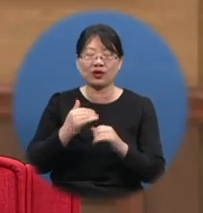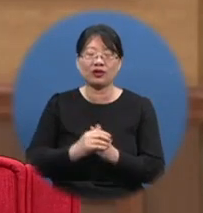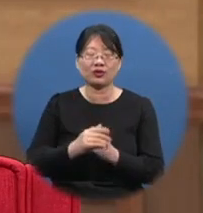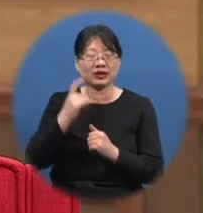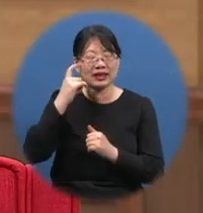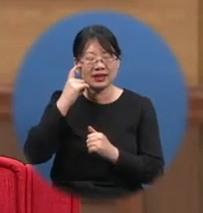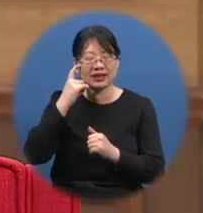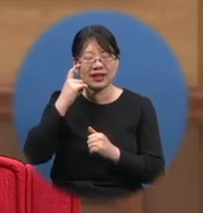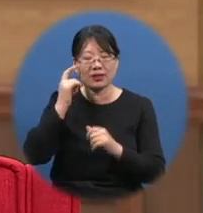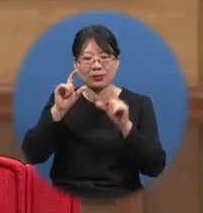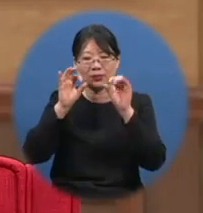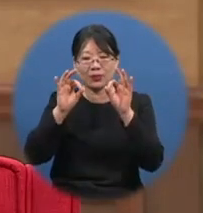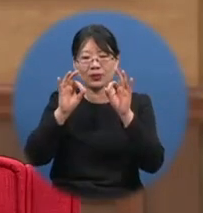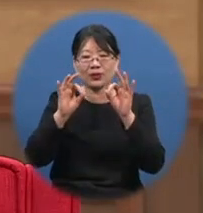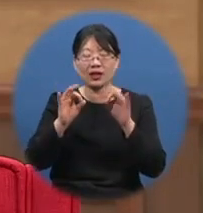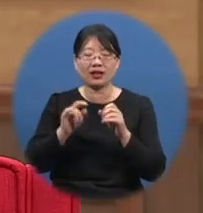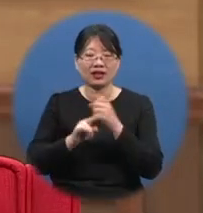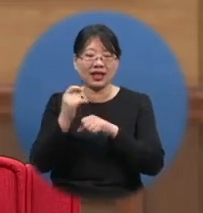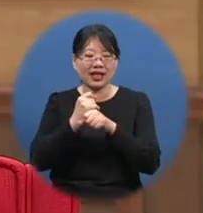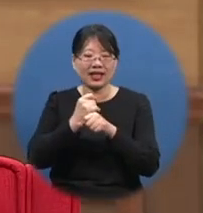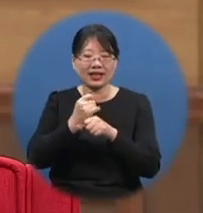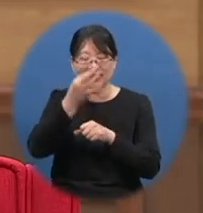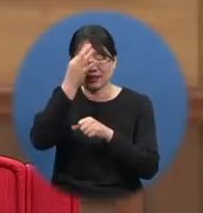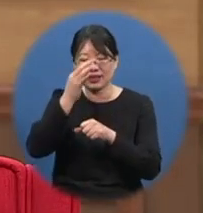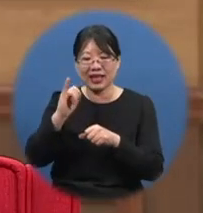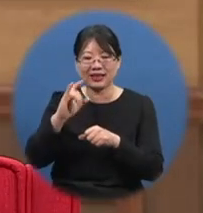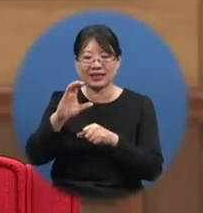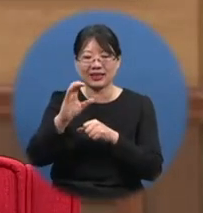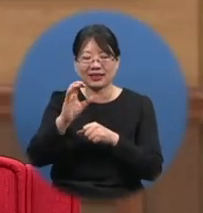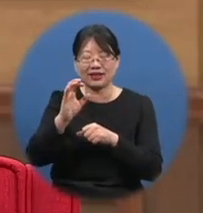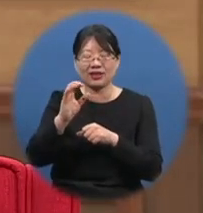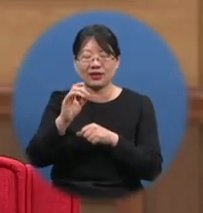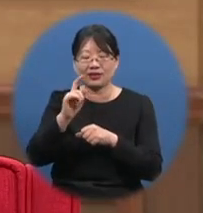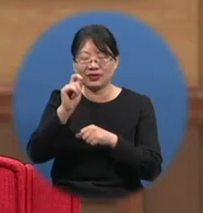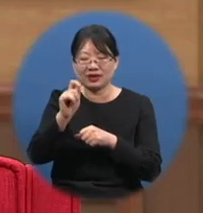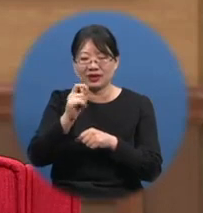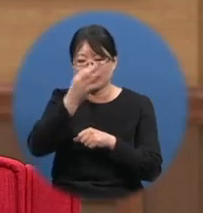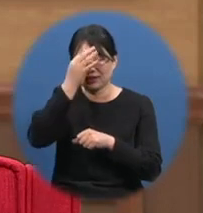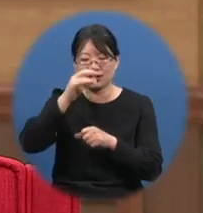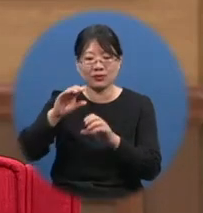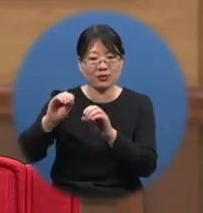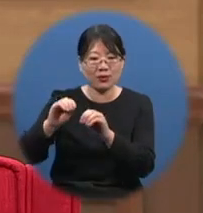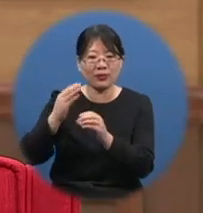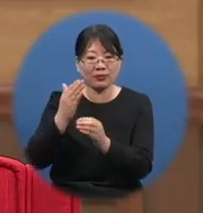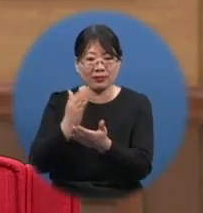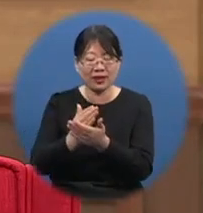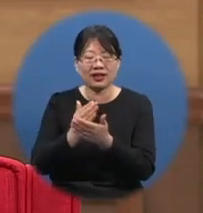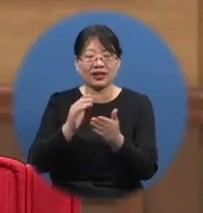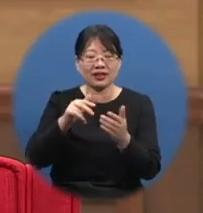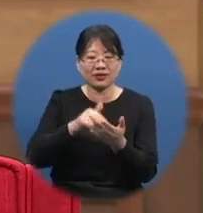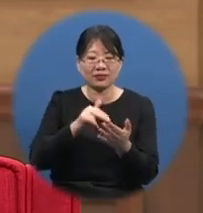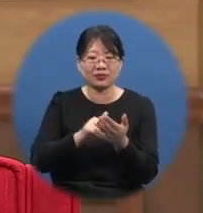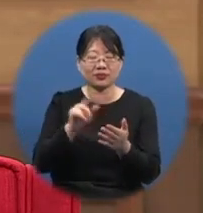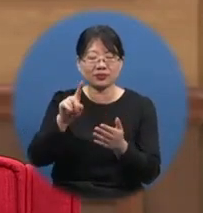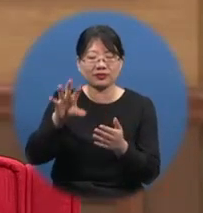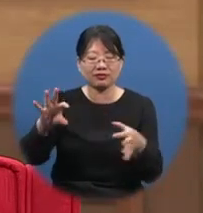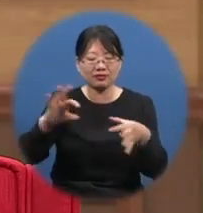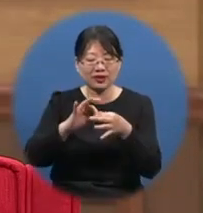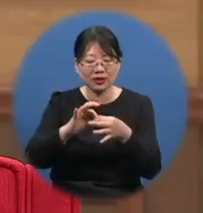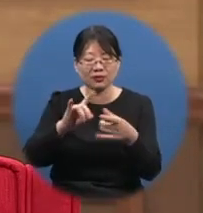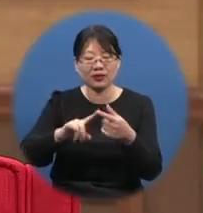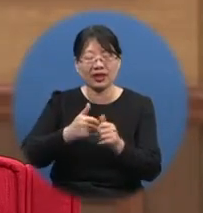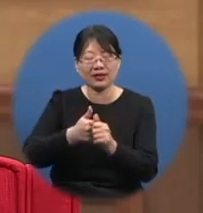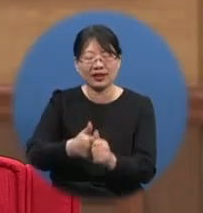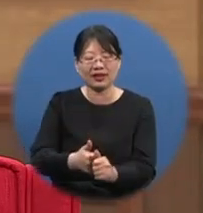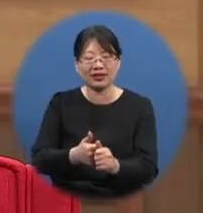사고도 과학기술, ICT 기술 그 자체에 머무르지 말고 이런 부분들이 어디에 접목이